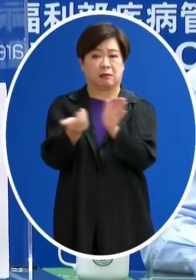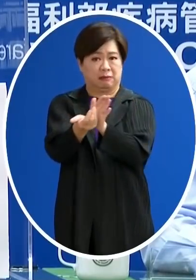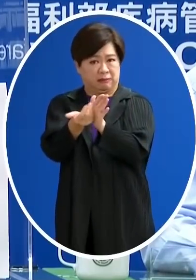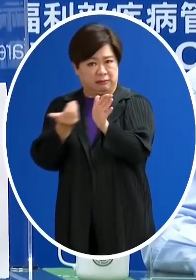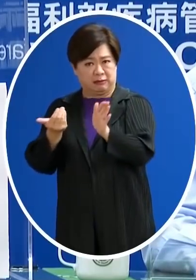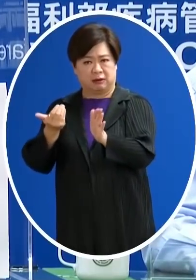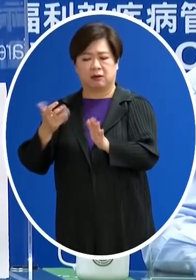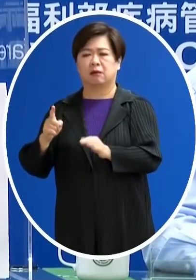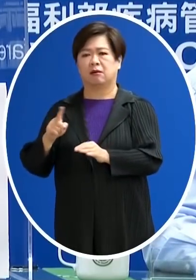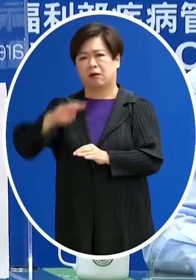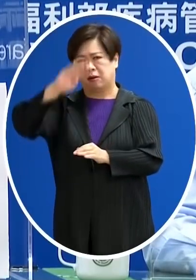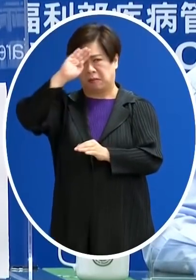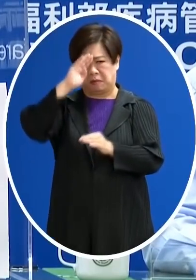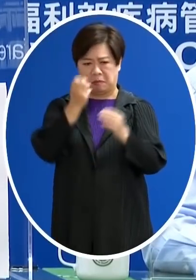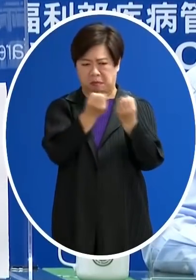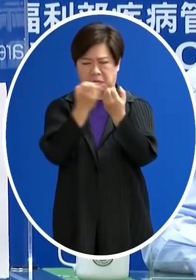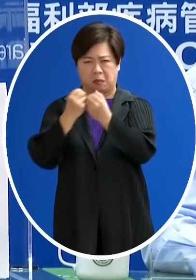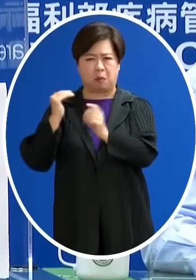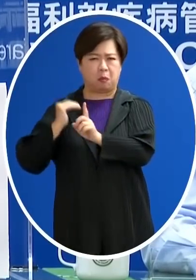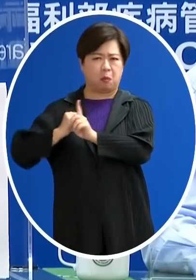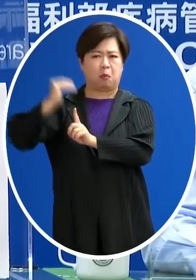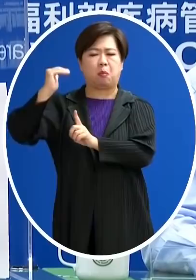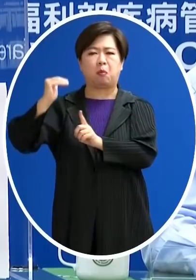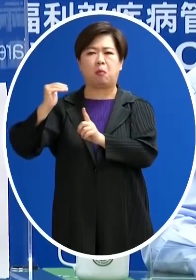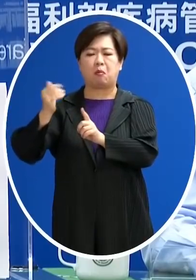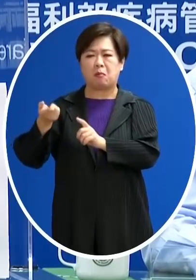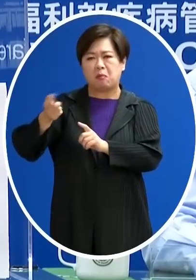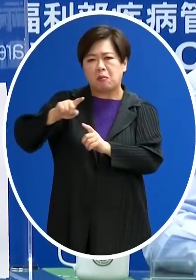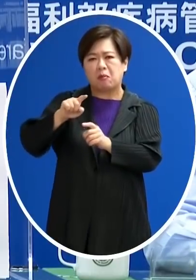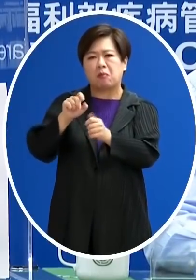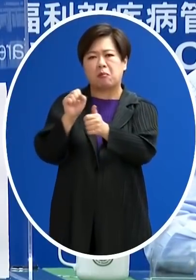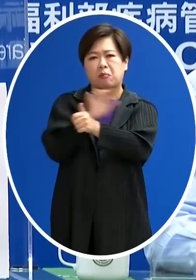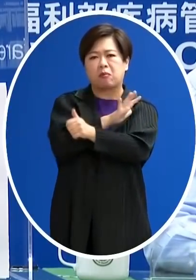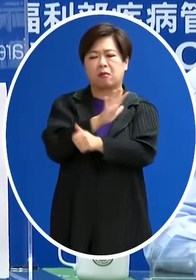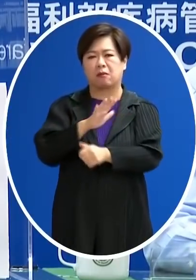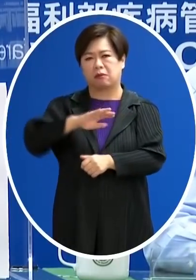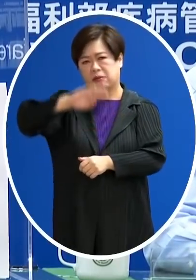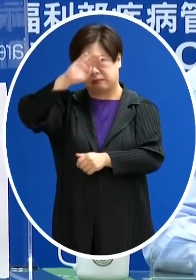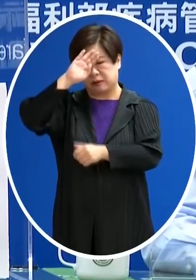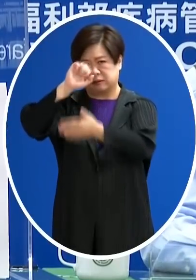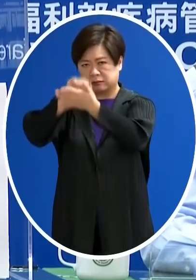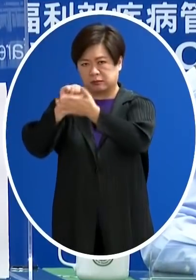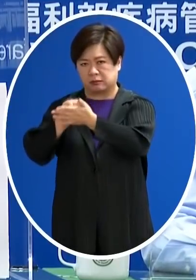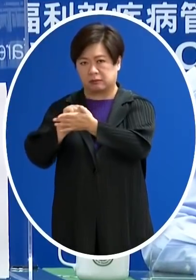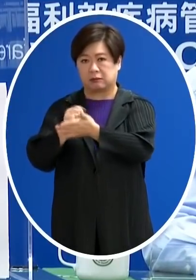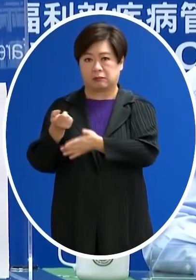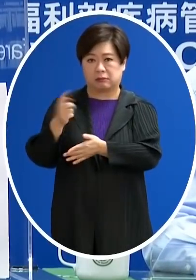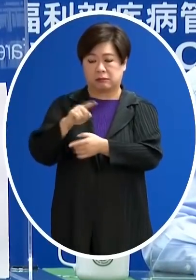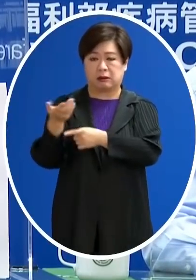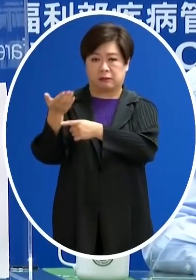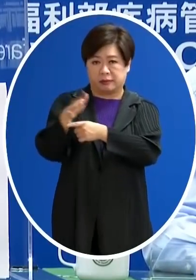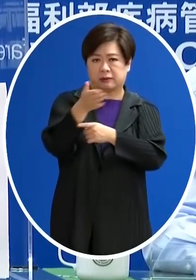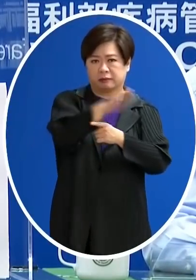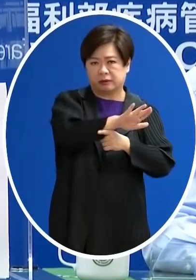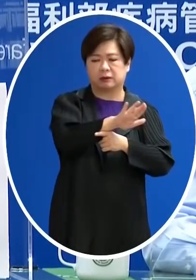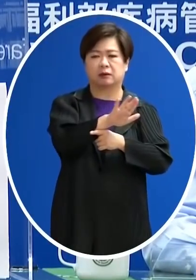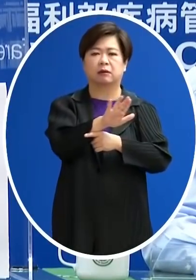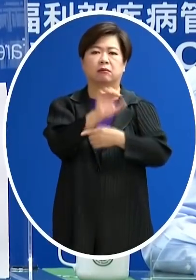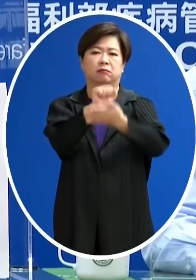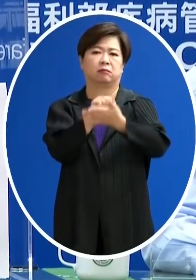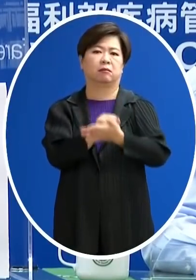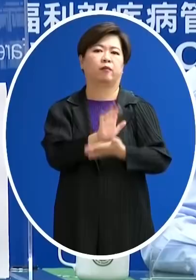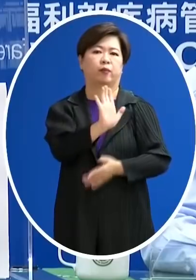的高峰，哦比较多的一个哈。的一个病例数哈，所后来所产生的一个结果